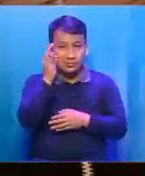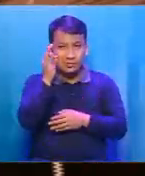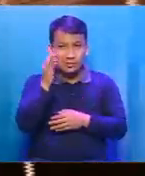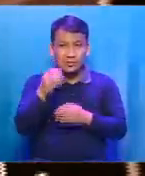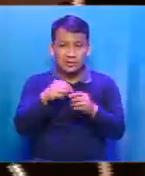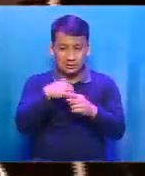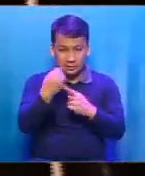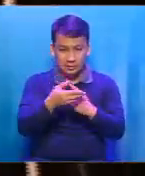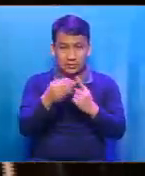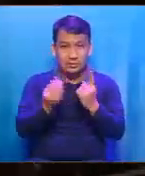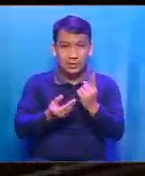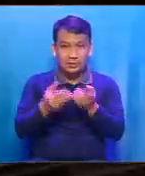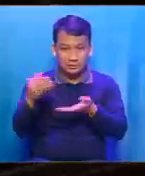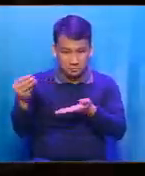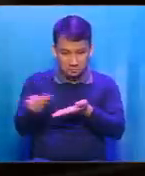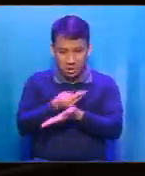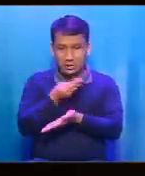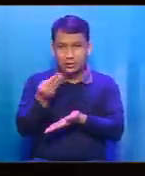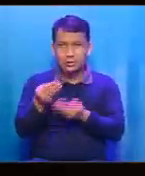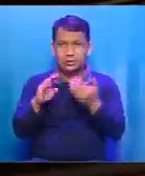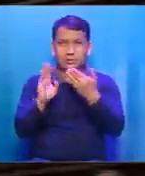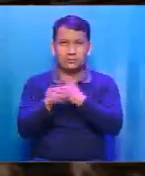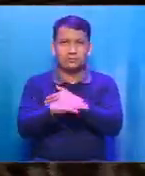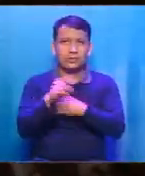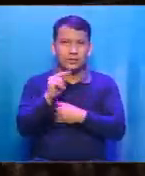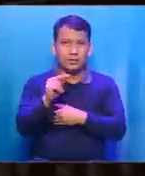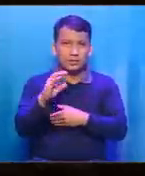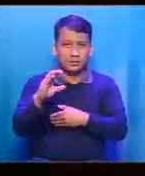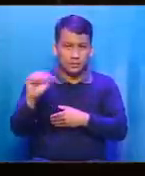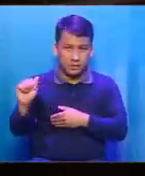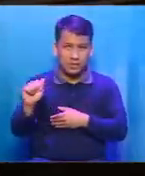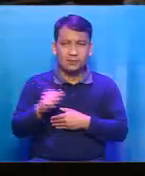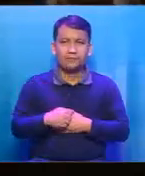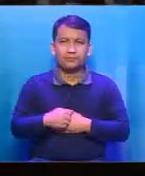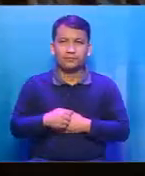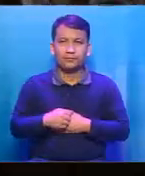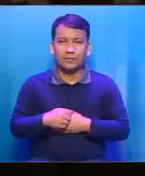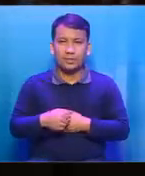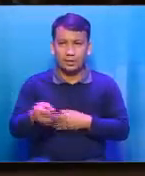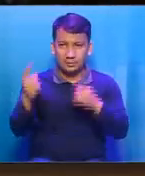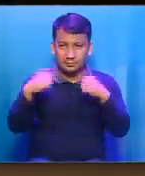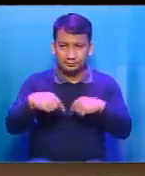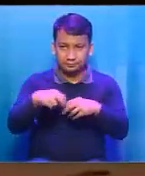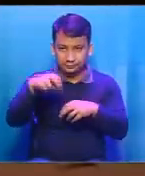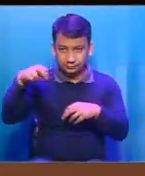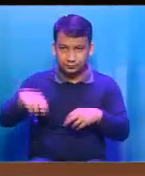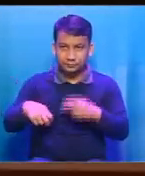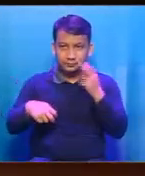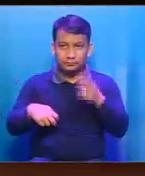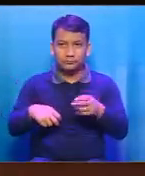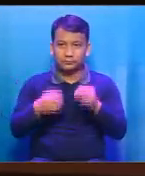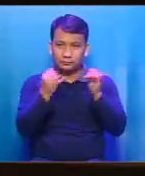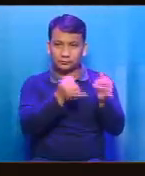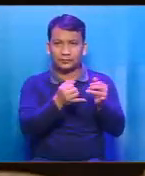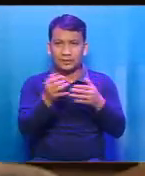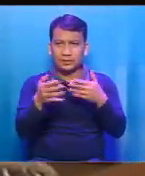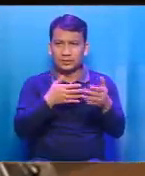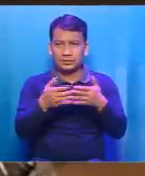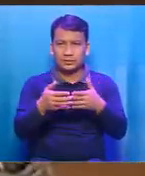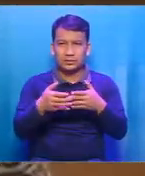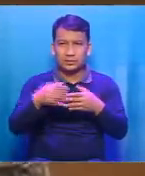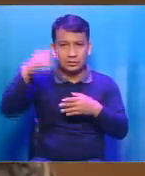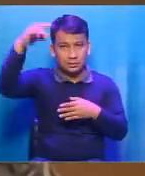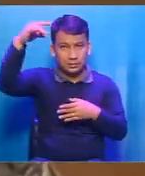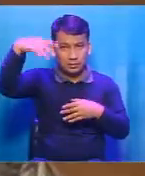ng saging at ng mangga na ibinalik ng NCCA. Pagbaba dito sa may stage, naka-install na yung mga